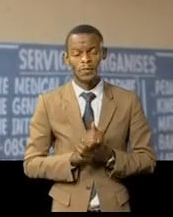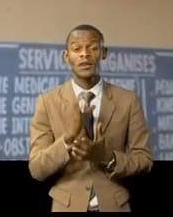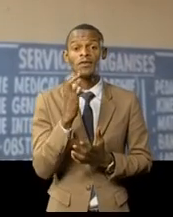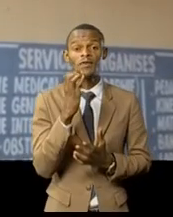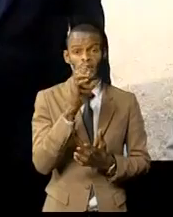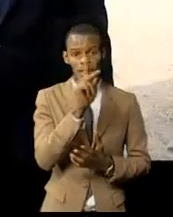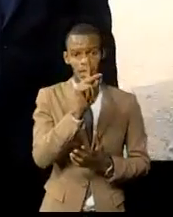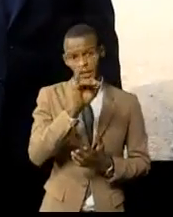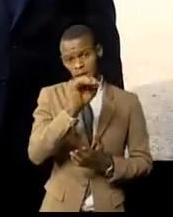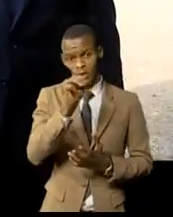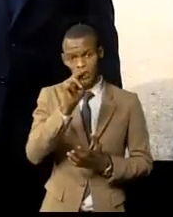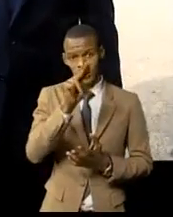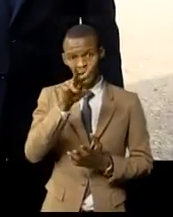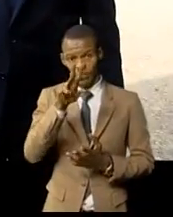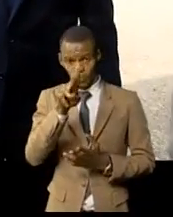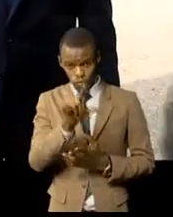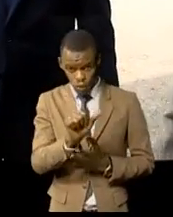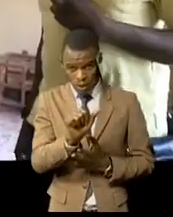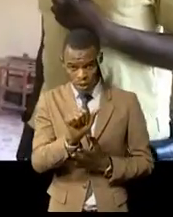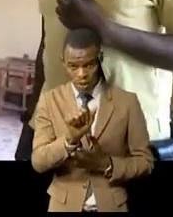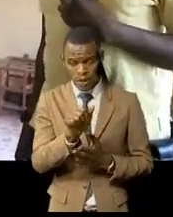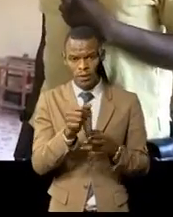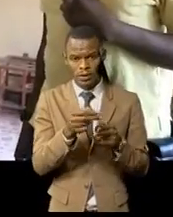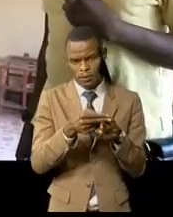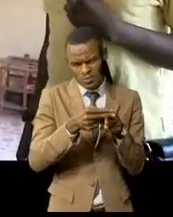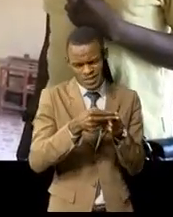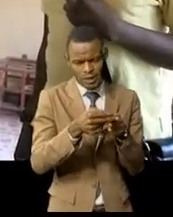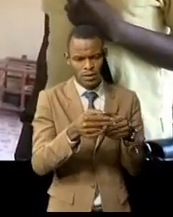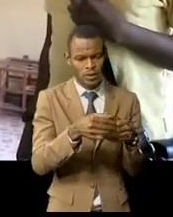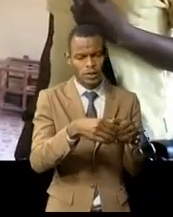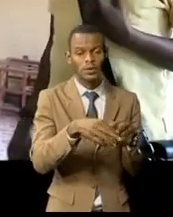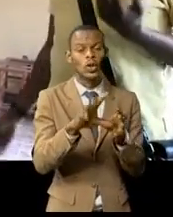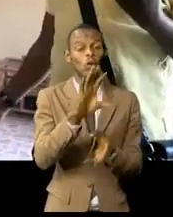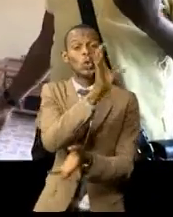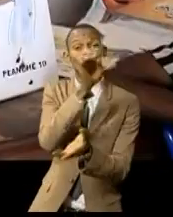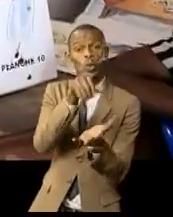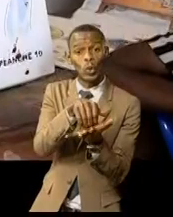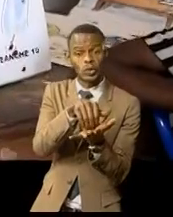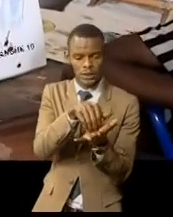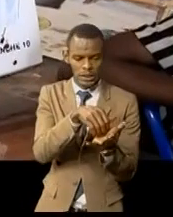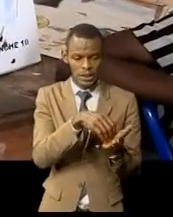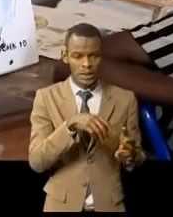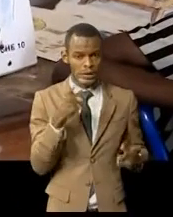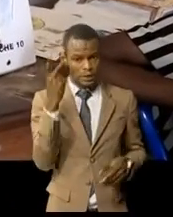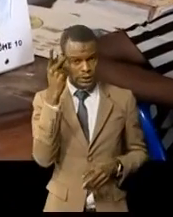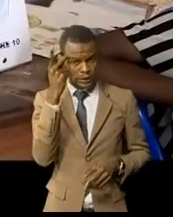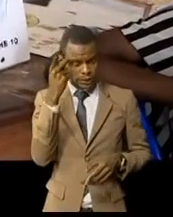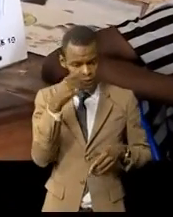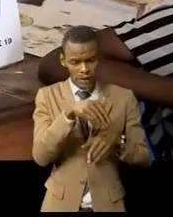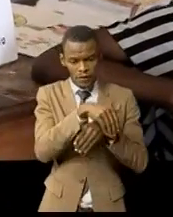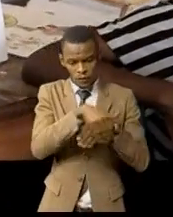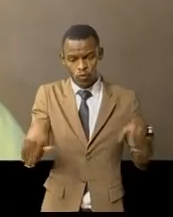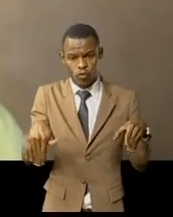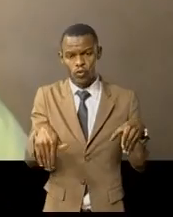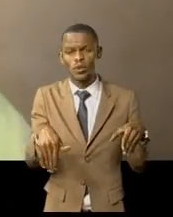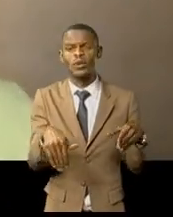Mitendi, à la lisière de Kinshasa et le Congo central. Aux côtés d'un engagement sans faille de son personnel